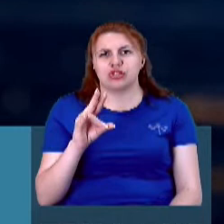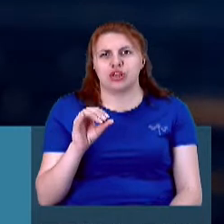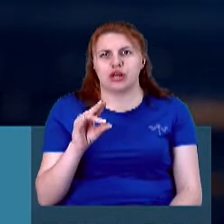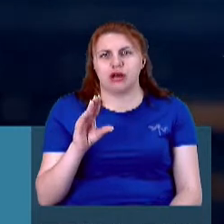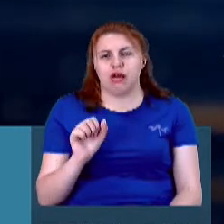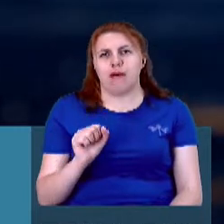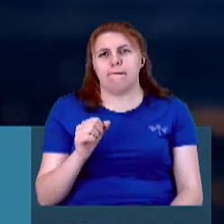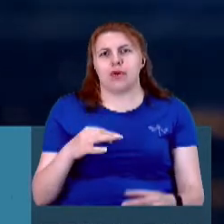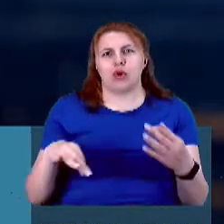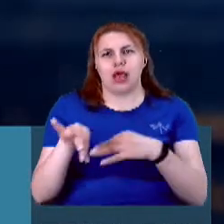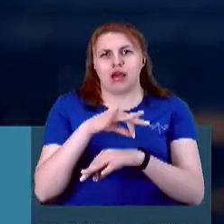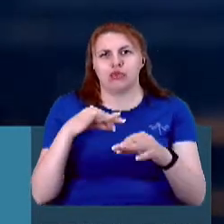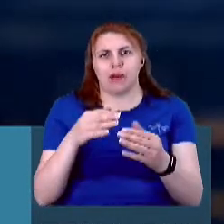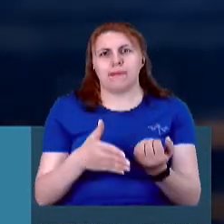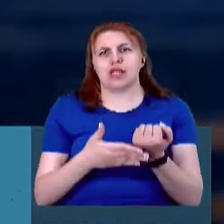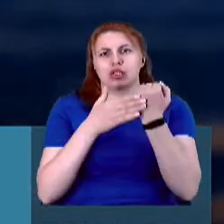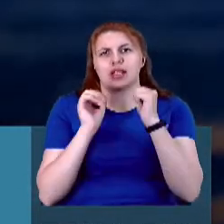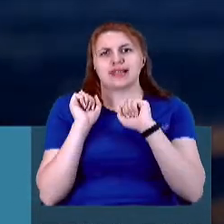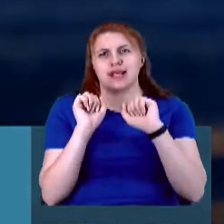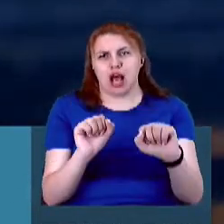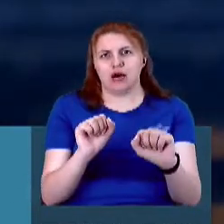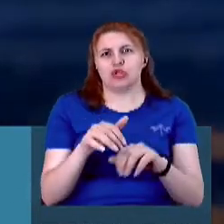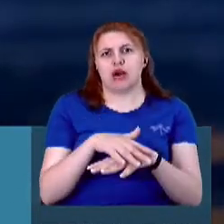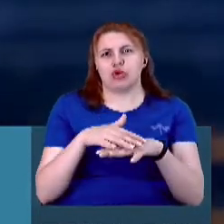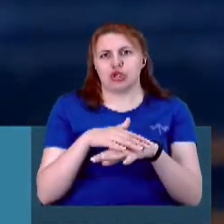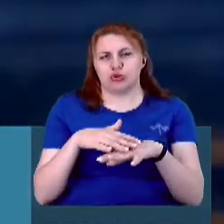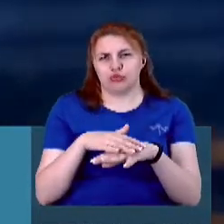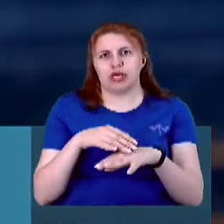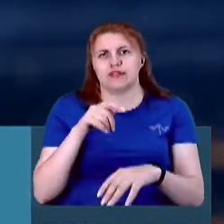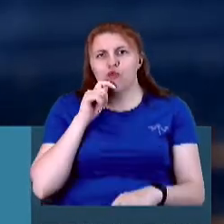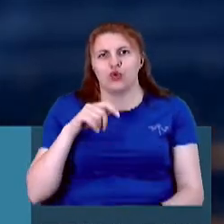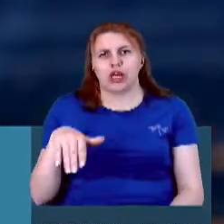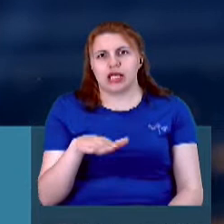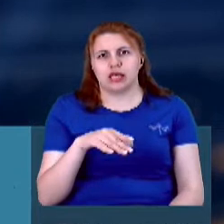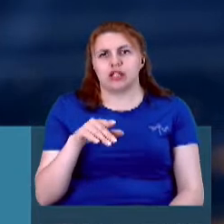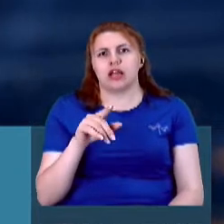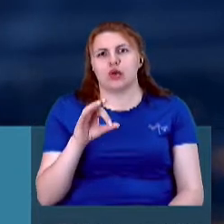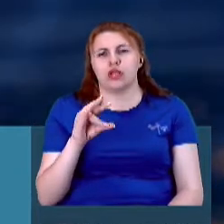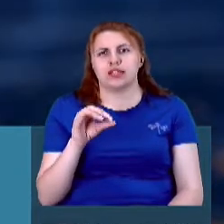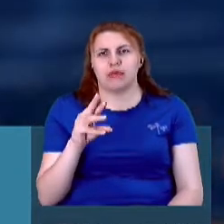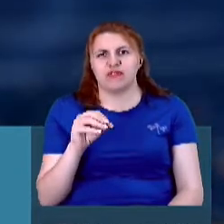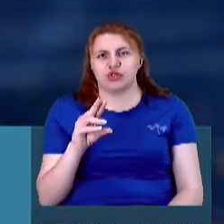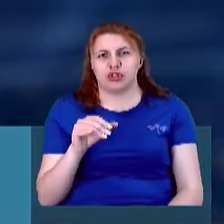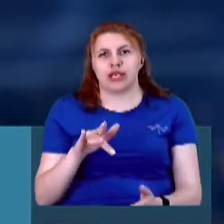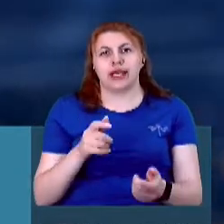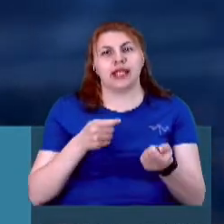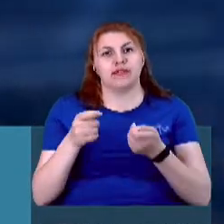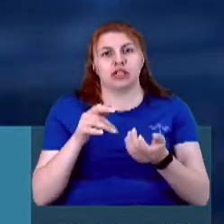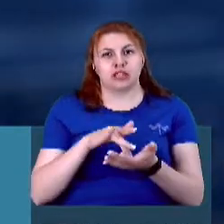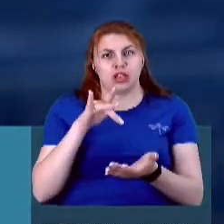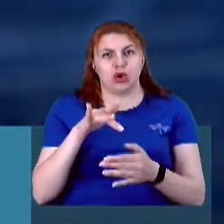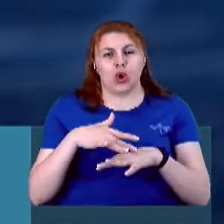на підтримку та захист громадянського суспільства в Україні, і Олександра Матвійчук, керівниця Центру громадянських